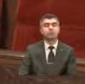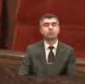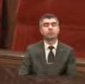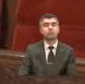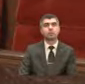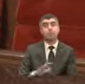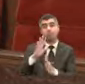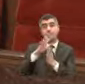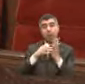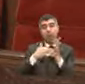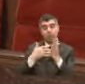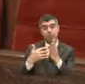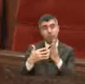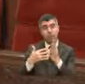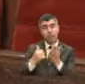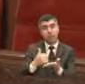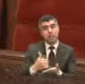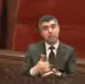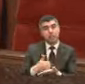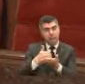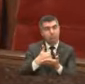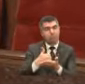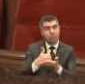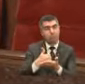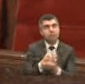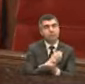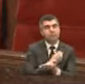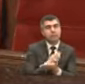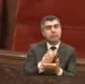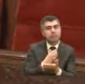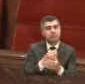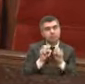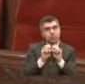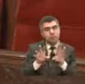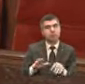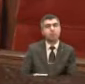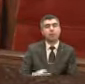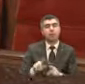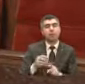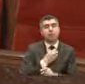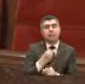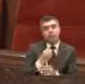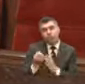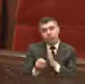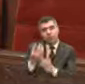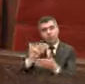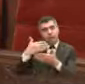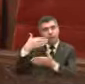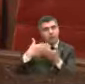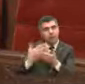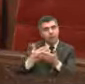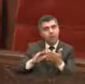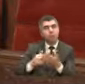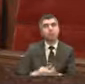فالبرنامج الوطني هناك دعم بالمعدات البيوطبية في جميع المستشفيات. المراكز الصحية الجديدة هناك يعني البرنامج